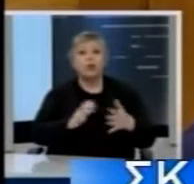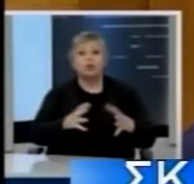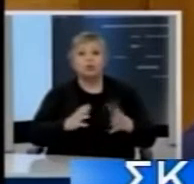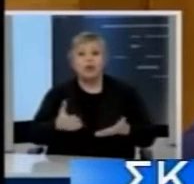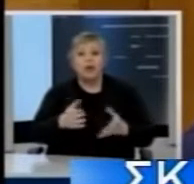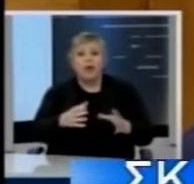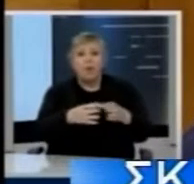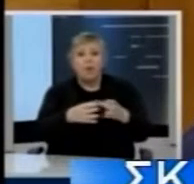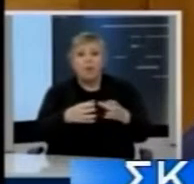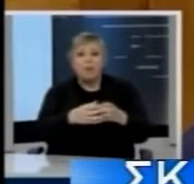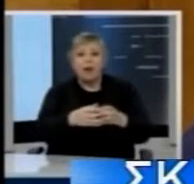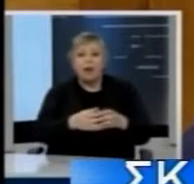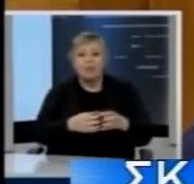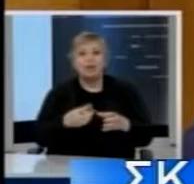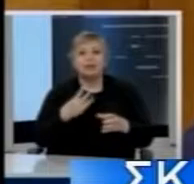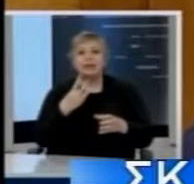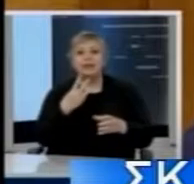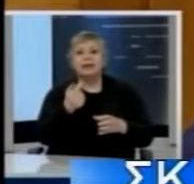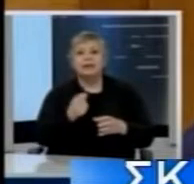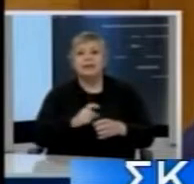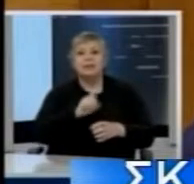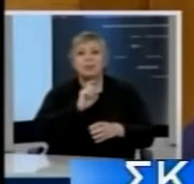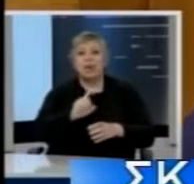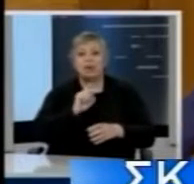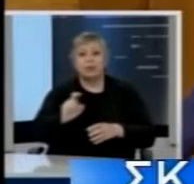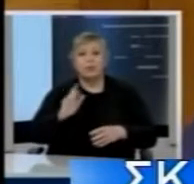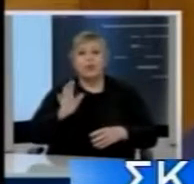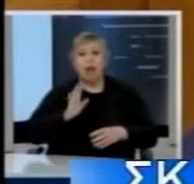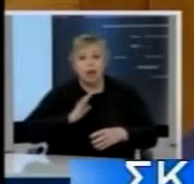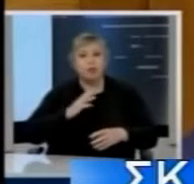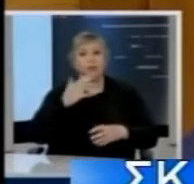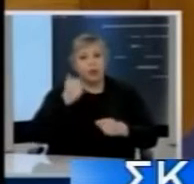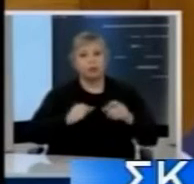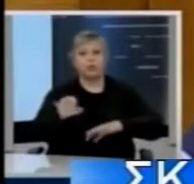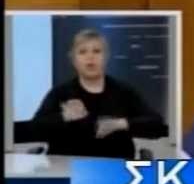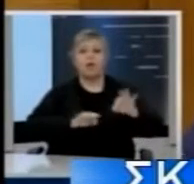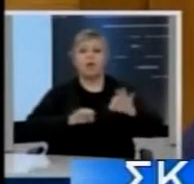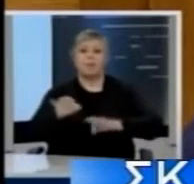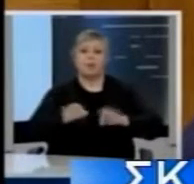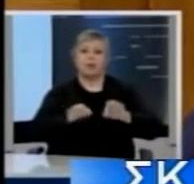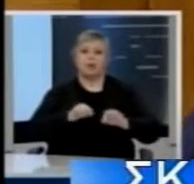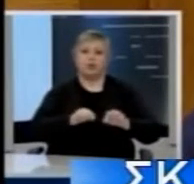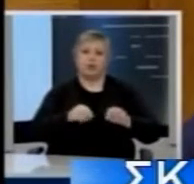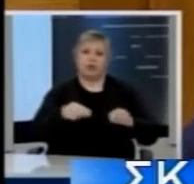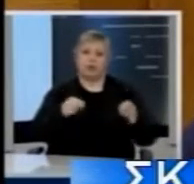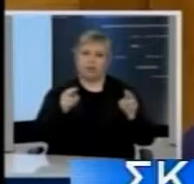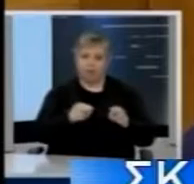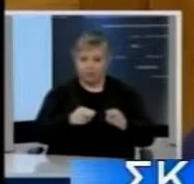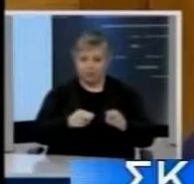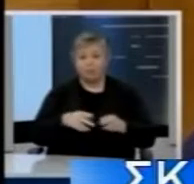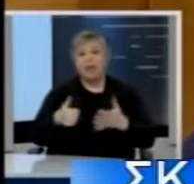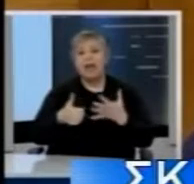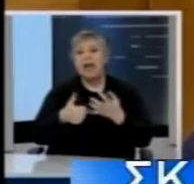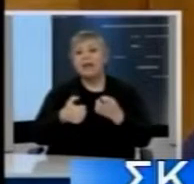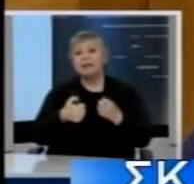δηλαδή στο μεγαλύτερο κομμάτι των φορολογουμένων. Για περιουσίες από 60.000 ευρώ σε 100.000